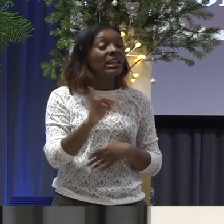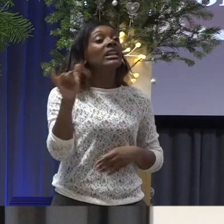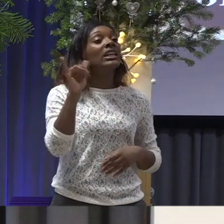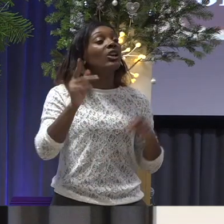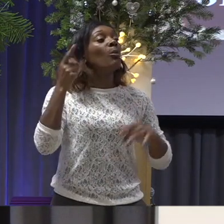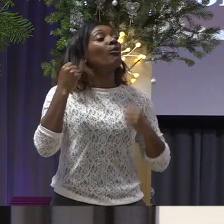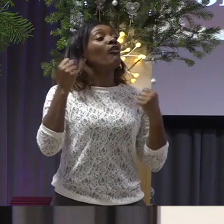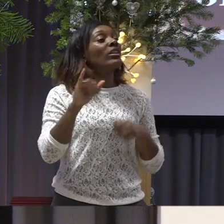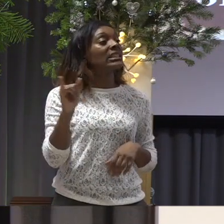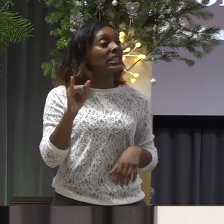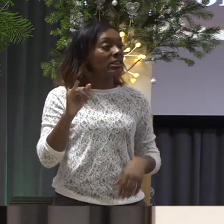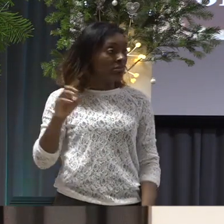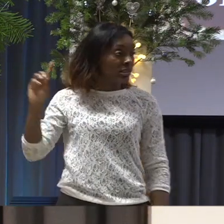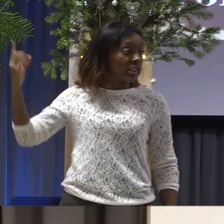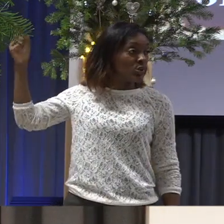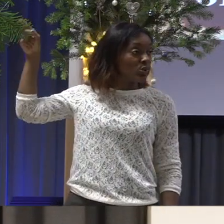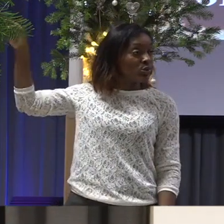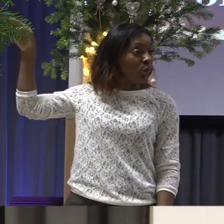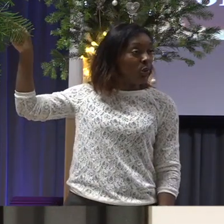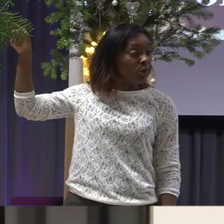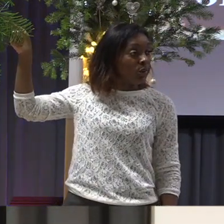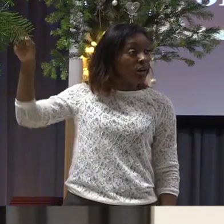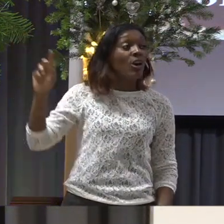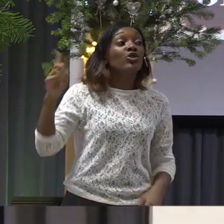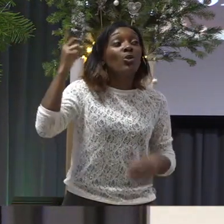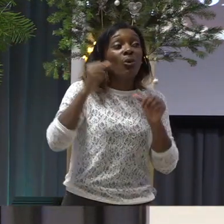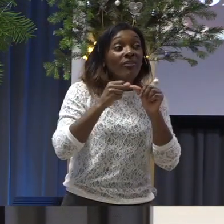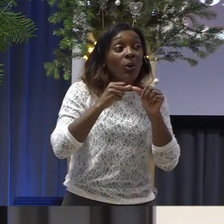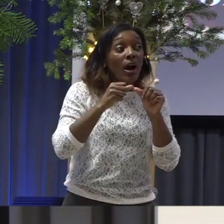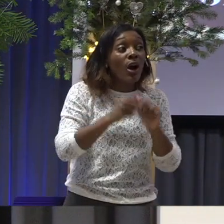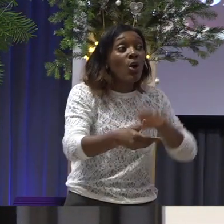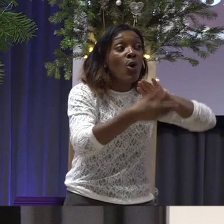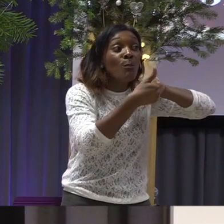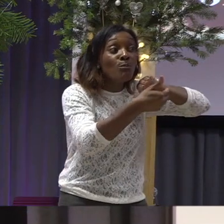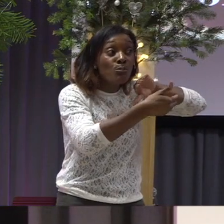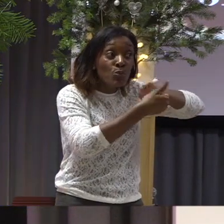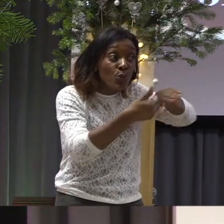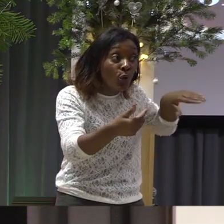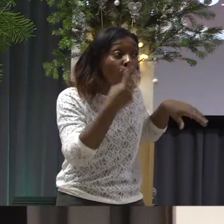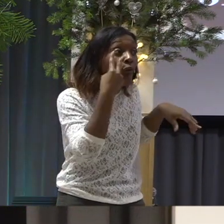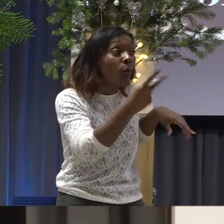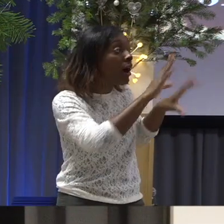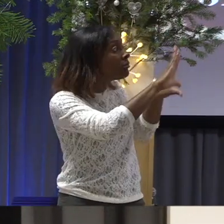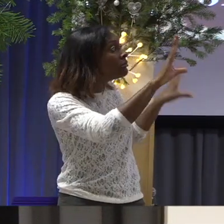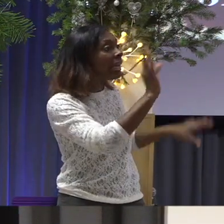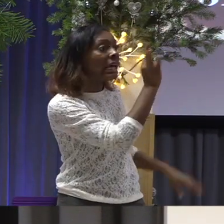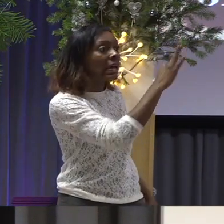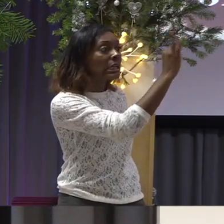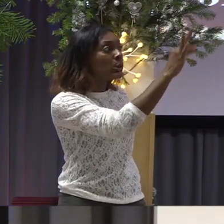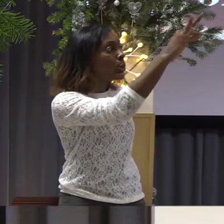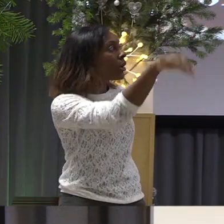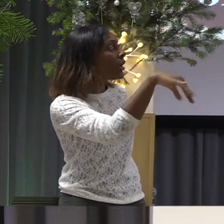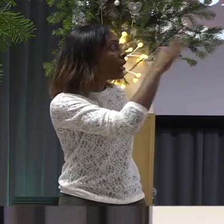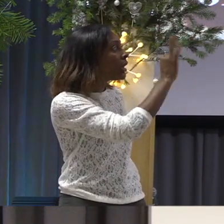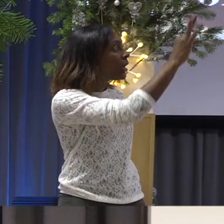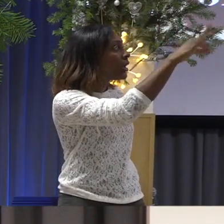plus influent de toute éternité, c'est moi. Dieu va envoyer une écriture, écrire sur le mur en disant, écoute, de toute façon, j'ai pesé,